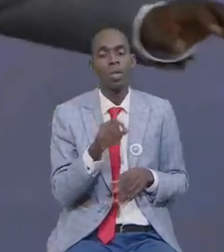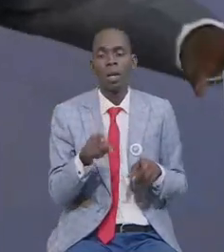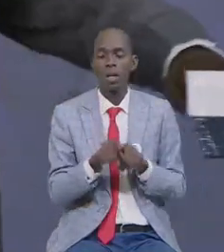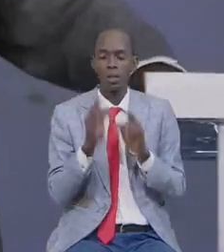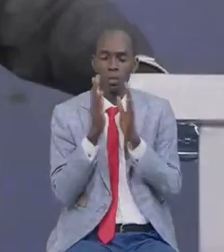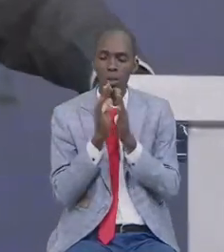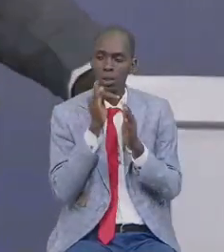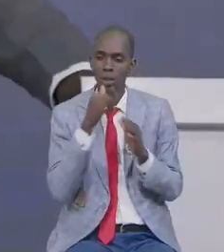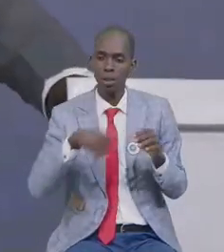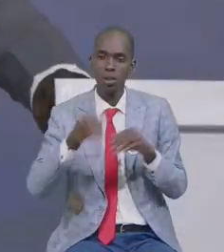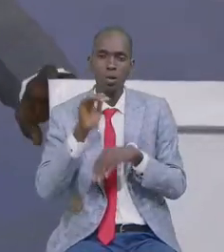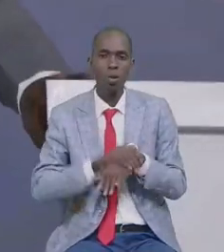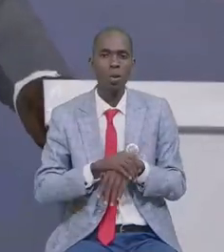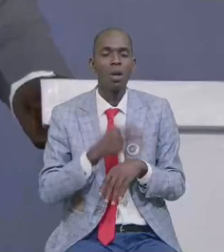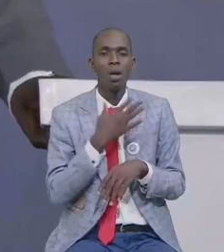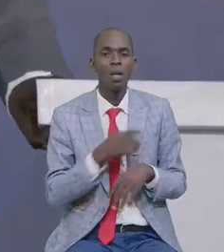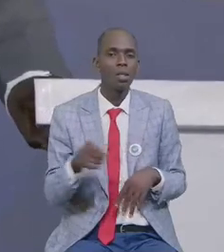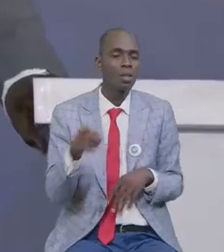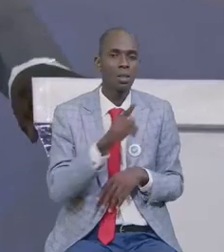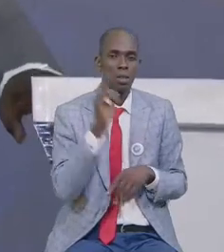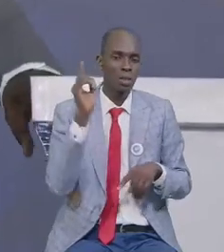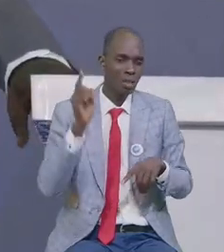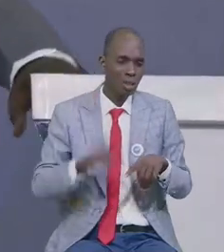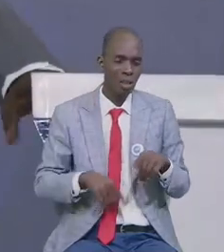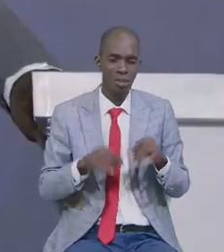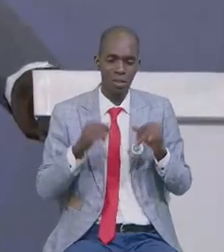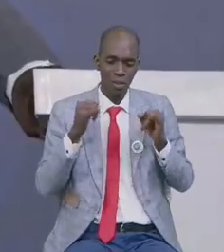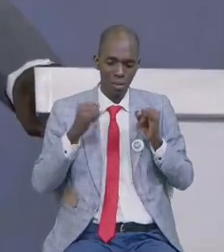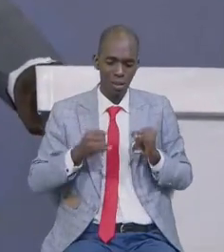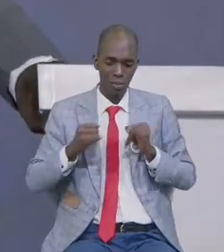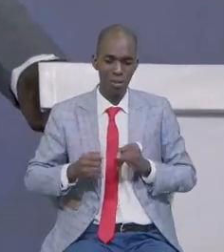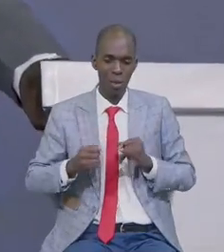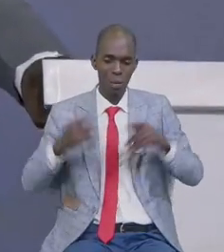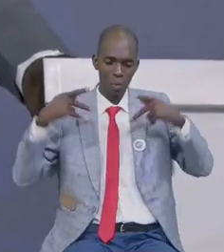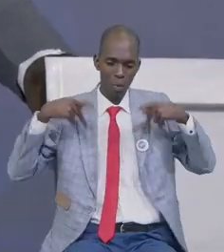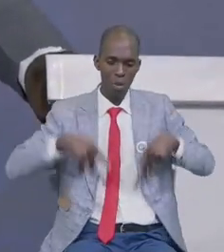cours. Et ils ne peuvent pas individuellement